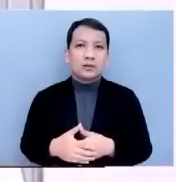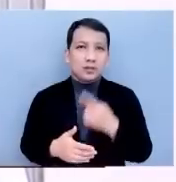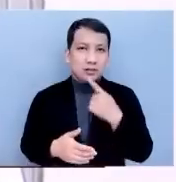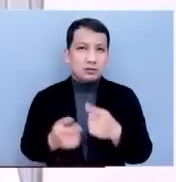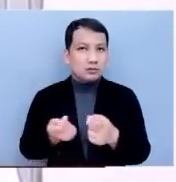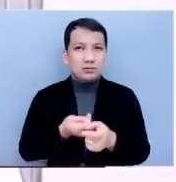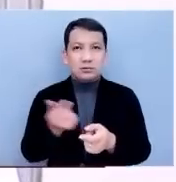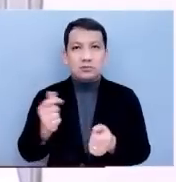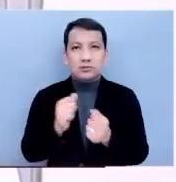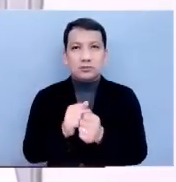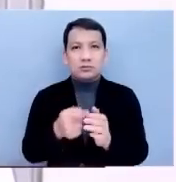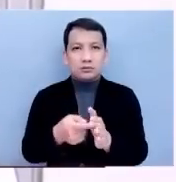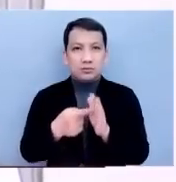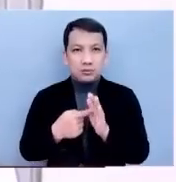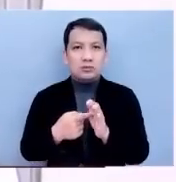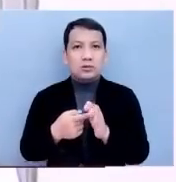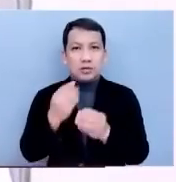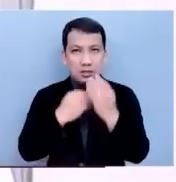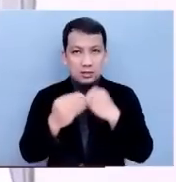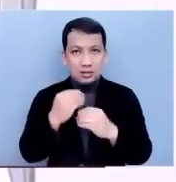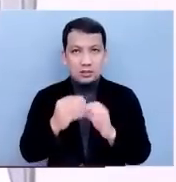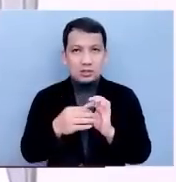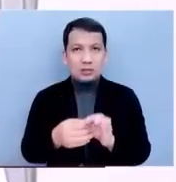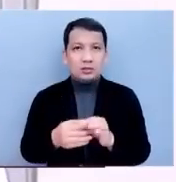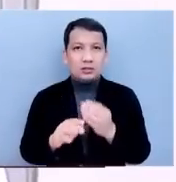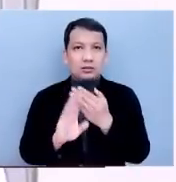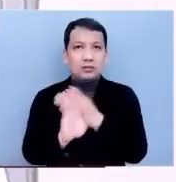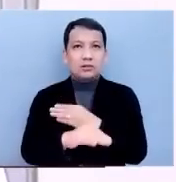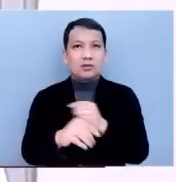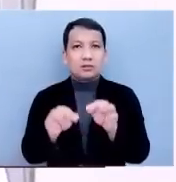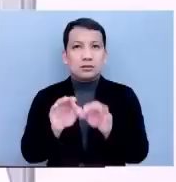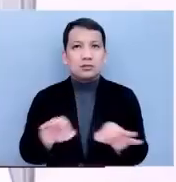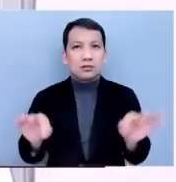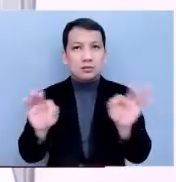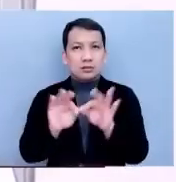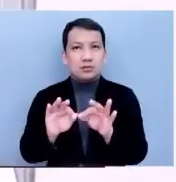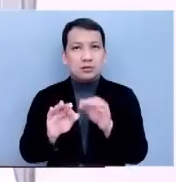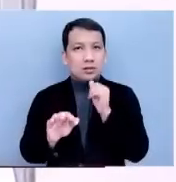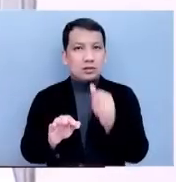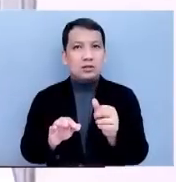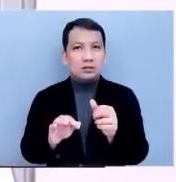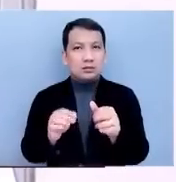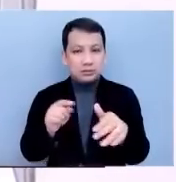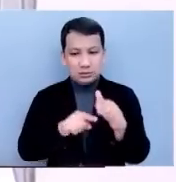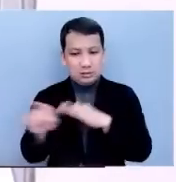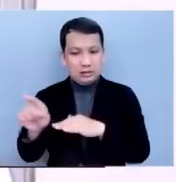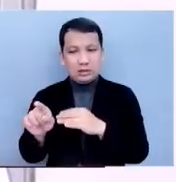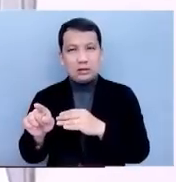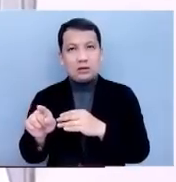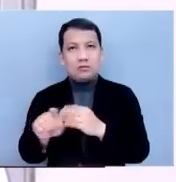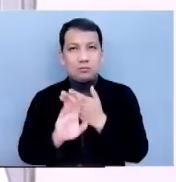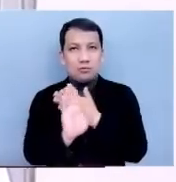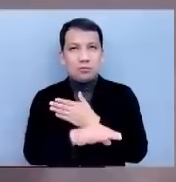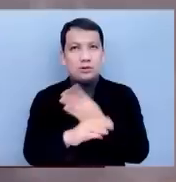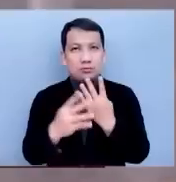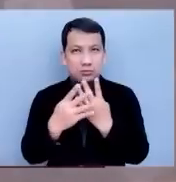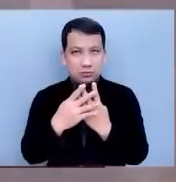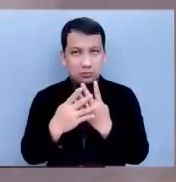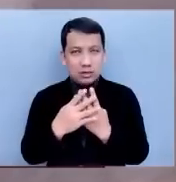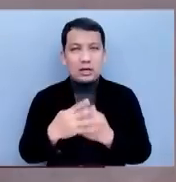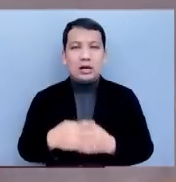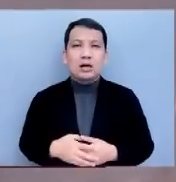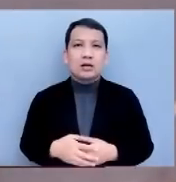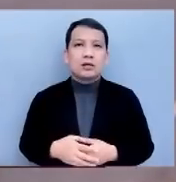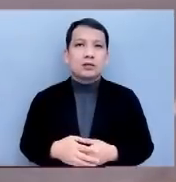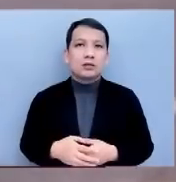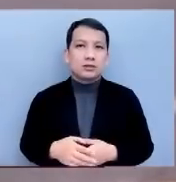may nag-request na kumain muna bago bumalik. Ang importante dito, hindi naman po siya tumakas. Bumalik naman po siya ng kulungan.